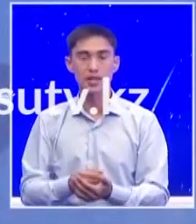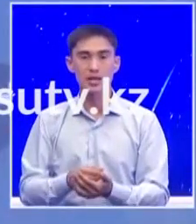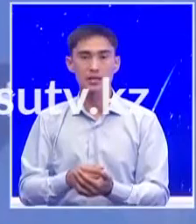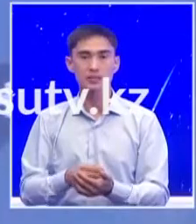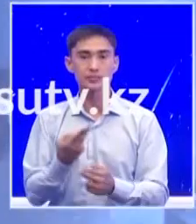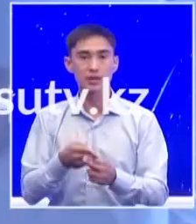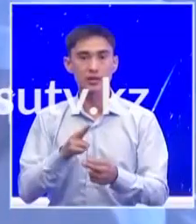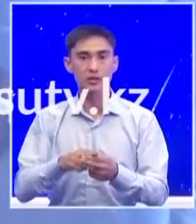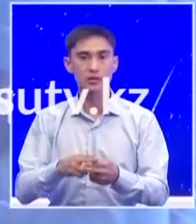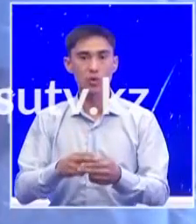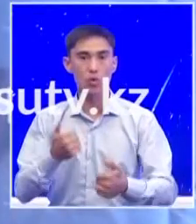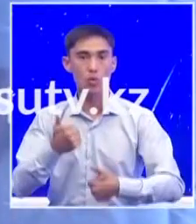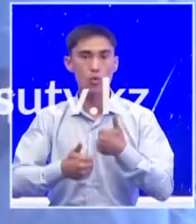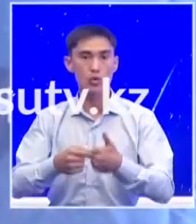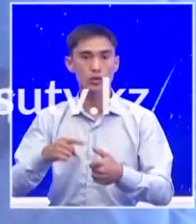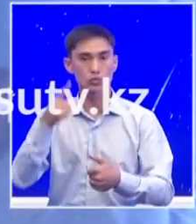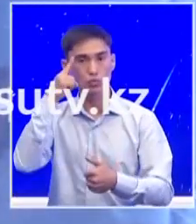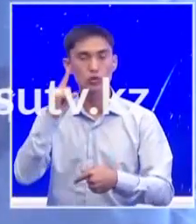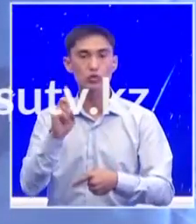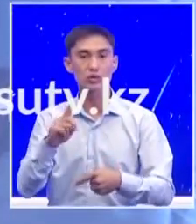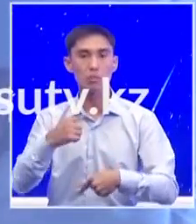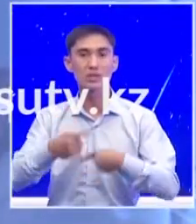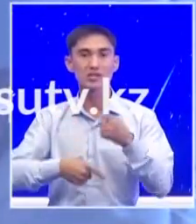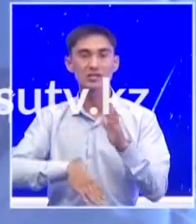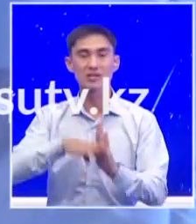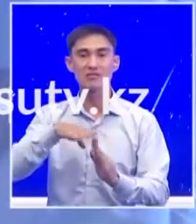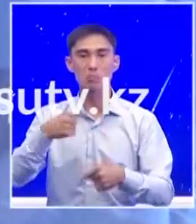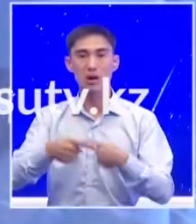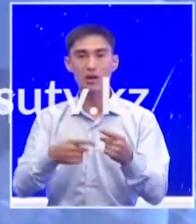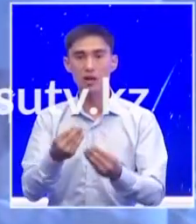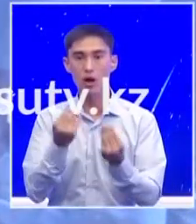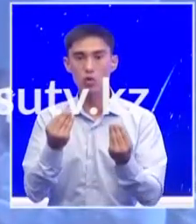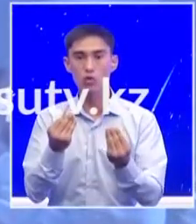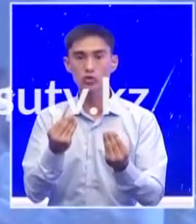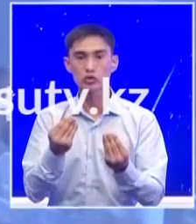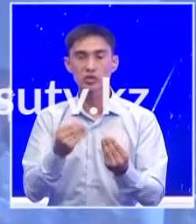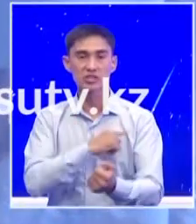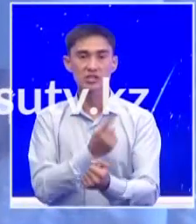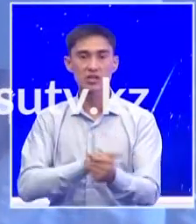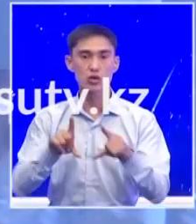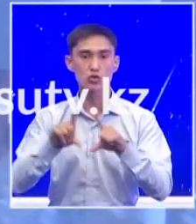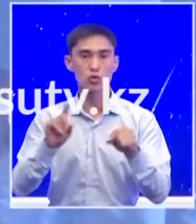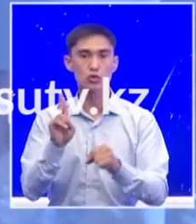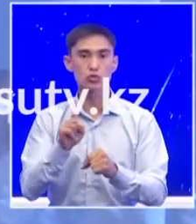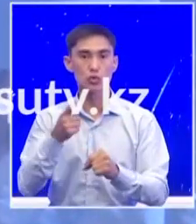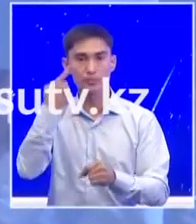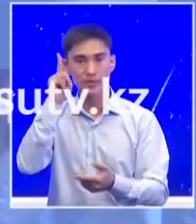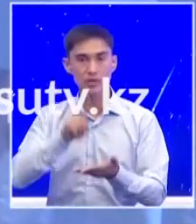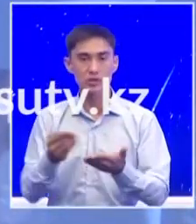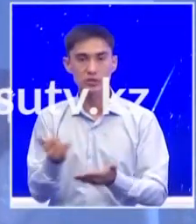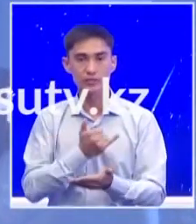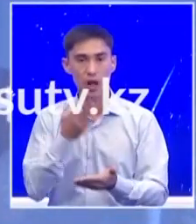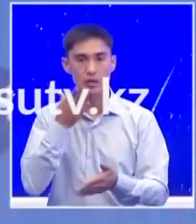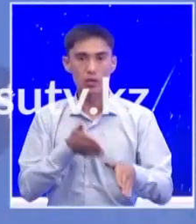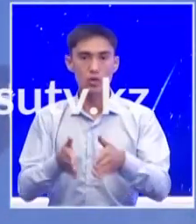Значимость этой гонки, я думаю, для подрастающего поколения это очень хорошая, сильная школа. Знаете, что у нас дороги